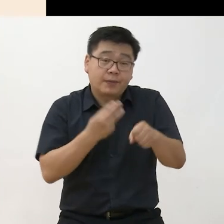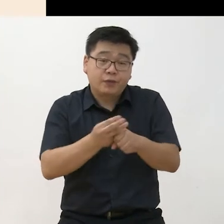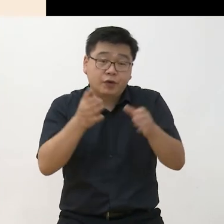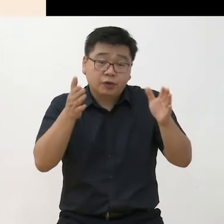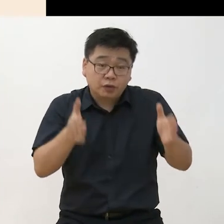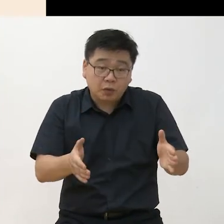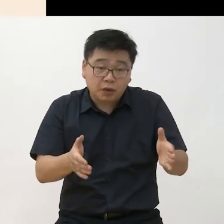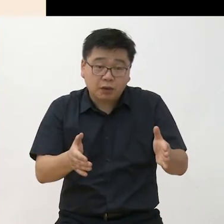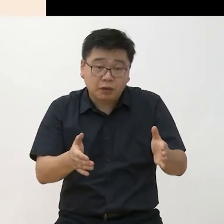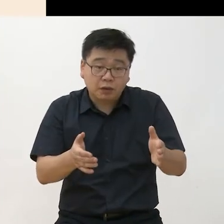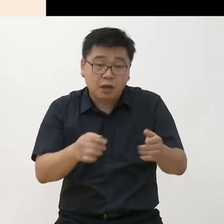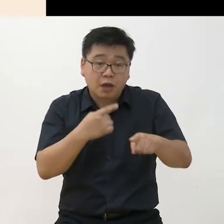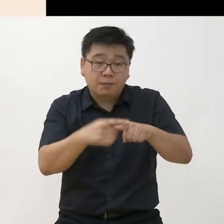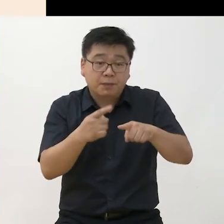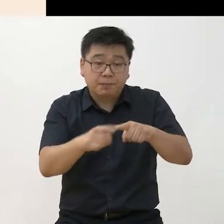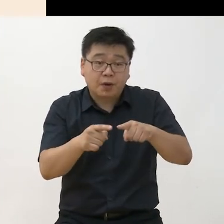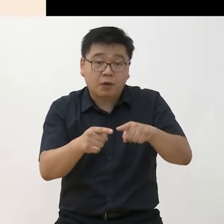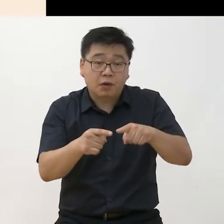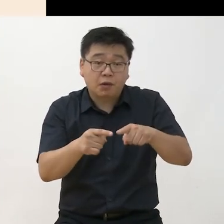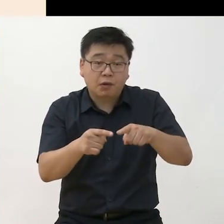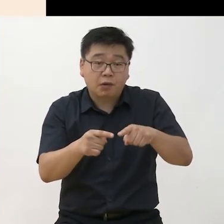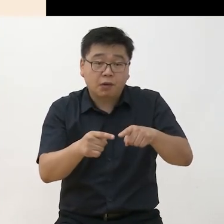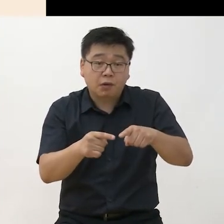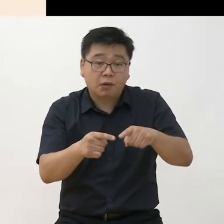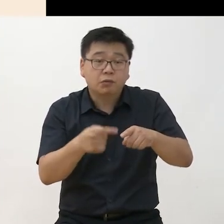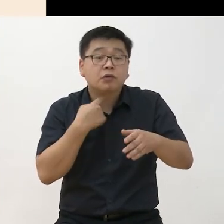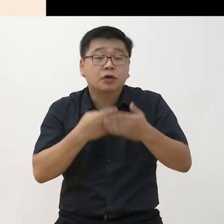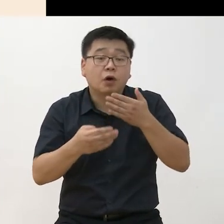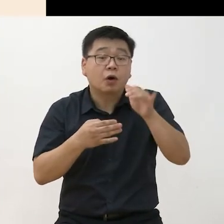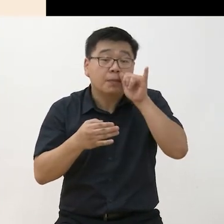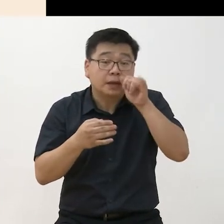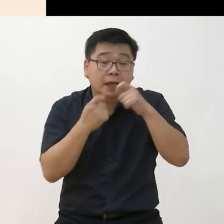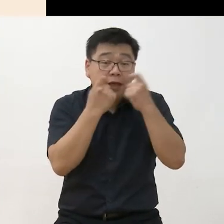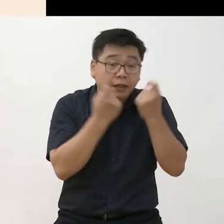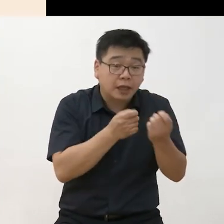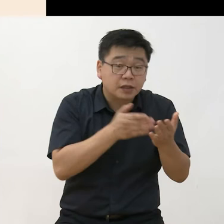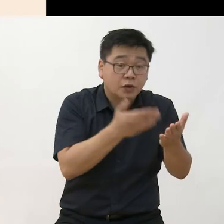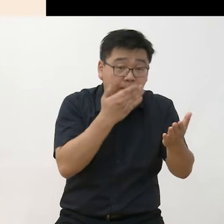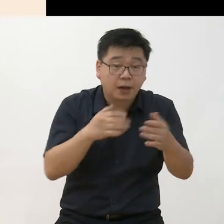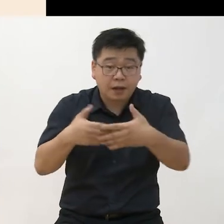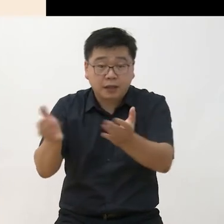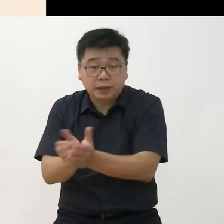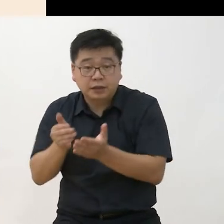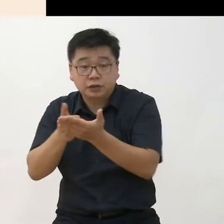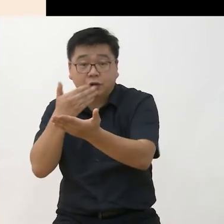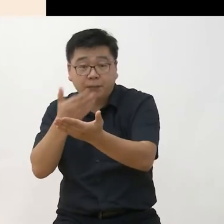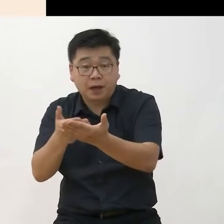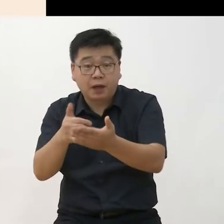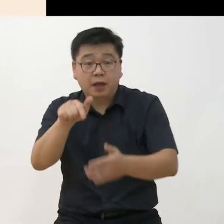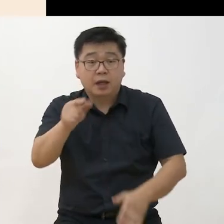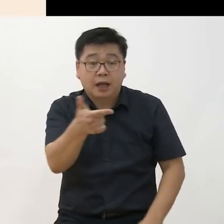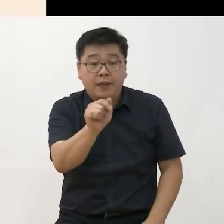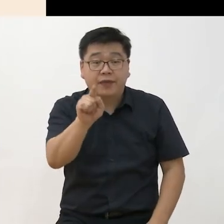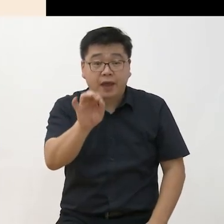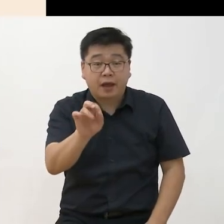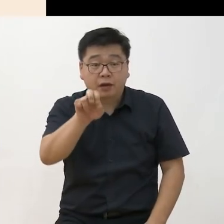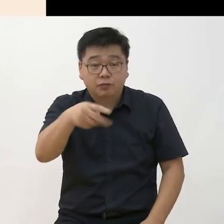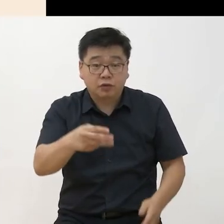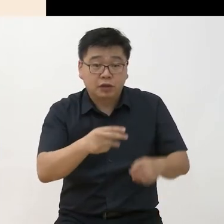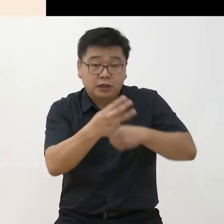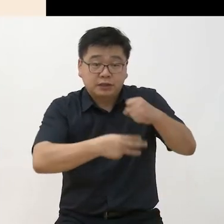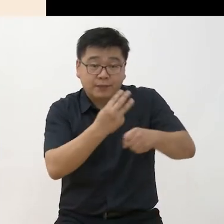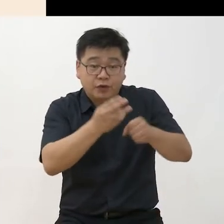지원에 실적이 있는 비평가 개인 또는 단체가 신청할 수 있고요. 간행물은 역시 3년간 그 실적이